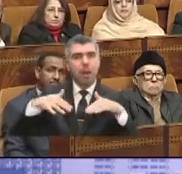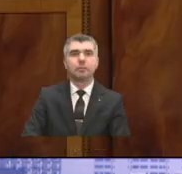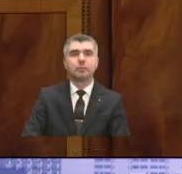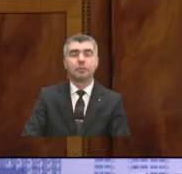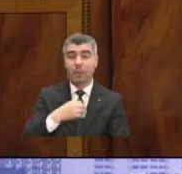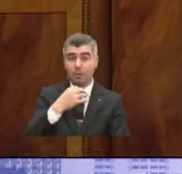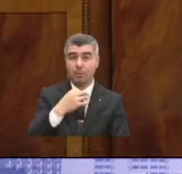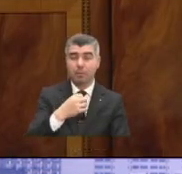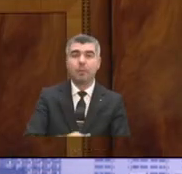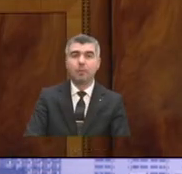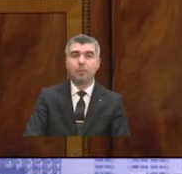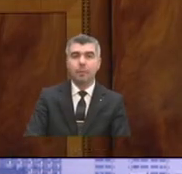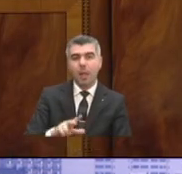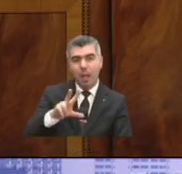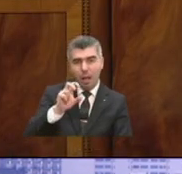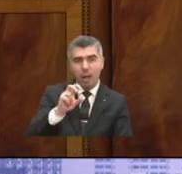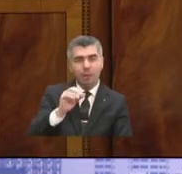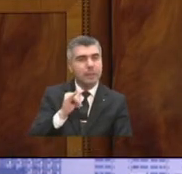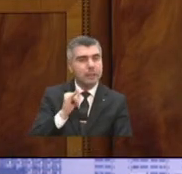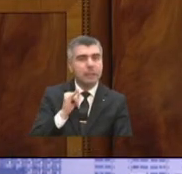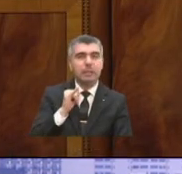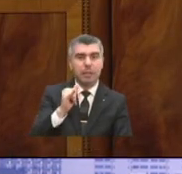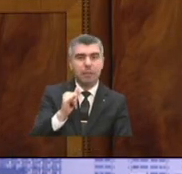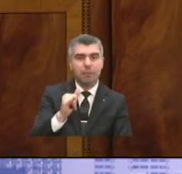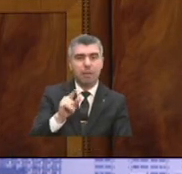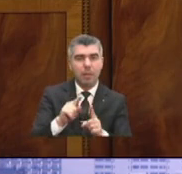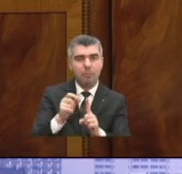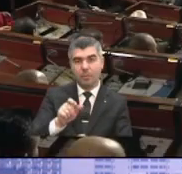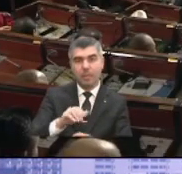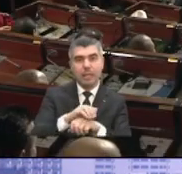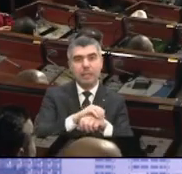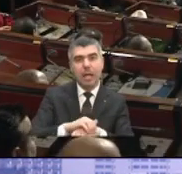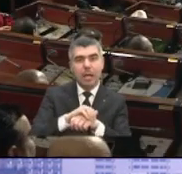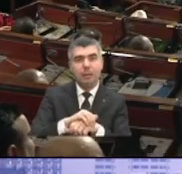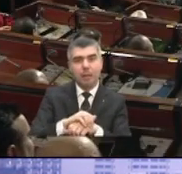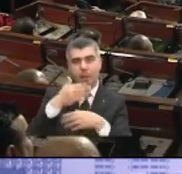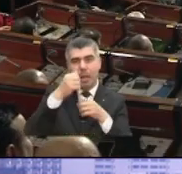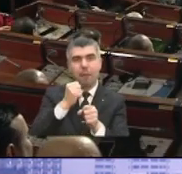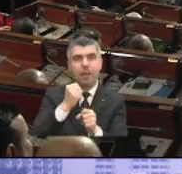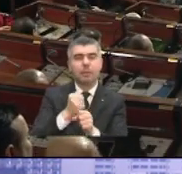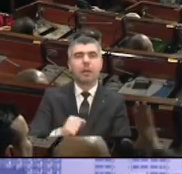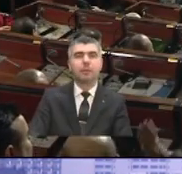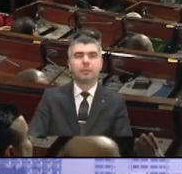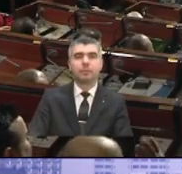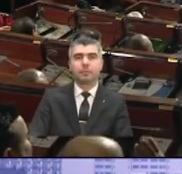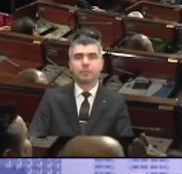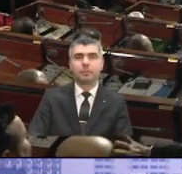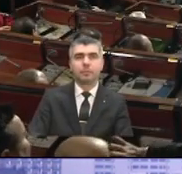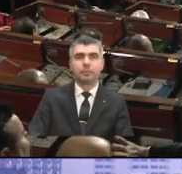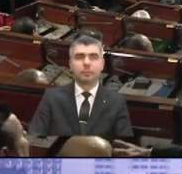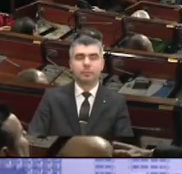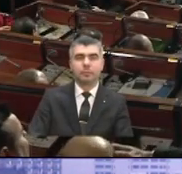مع الاسف ما نسجل في هذا الدوره هذه قبل ما نتكلمو على قانون الماليه استمرار مجموعه من الظواهر السلبيه استاذ